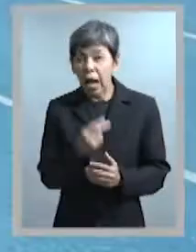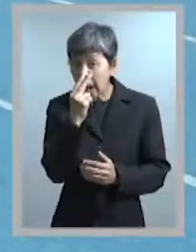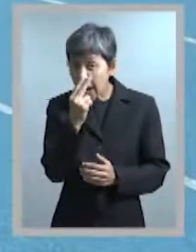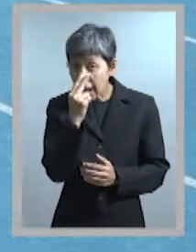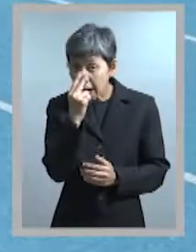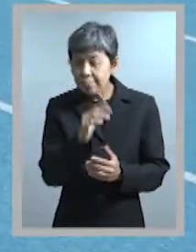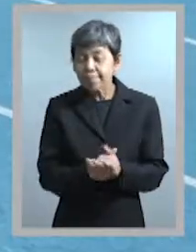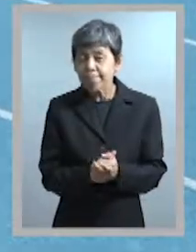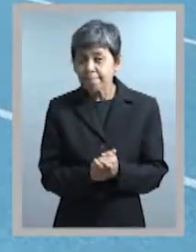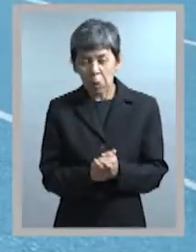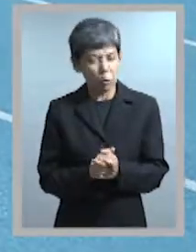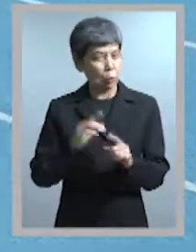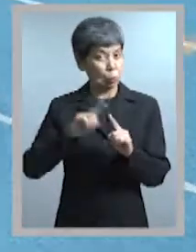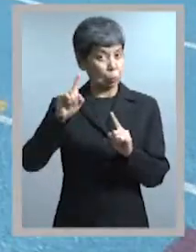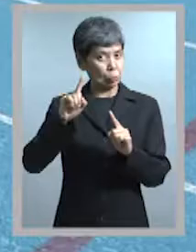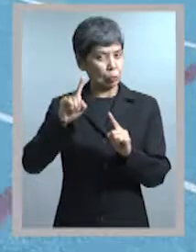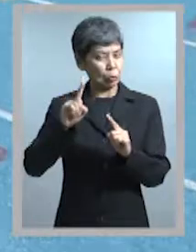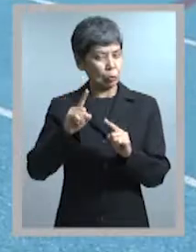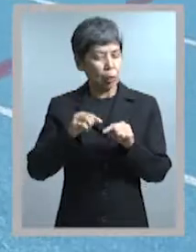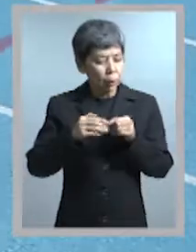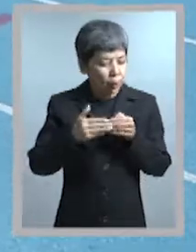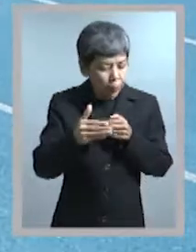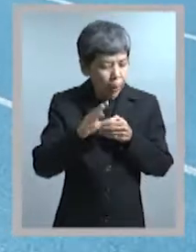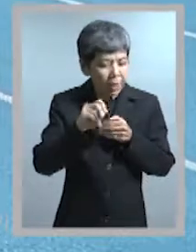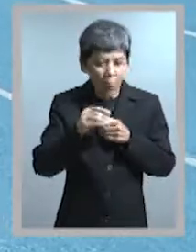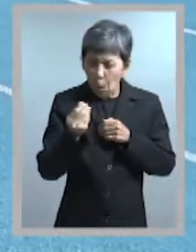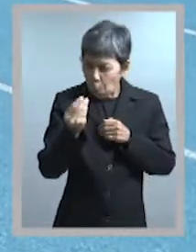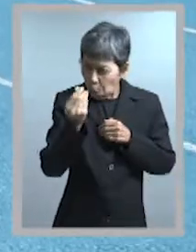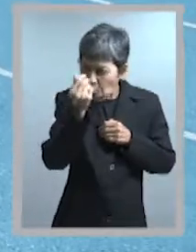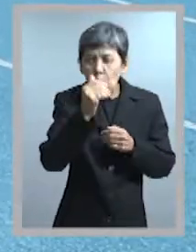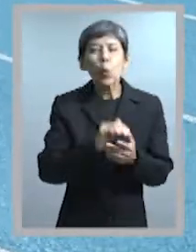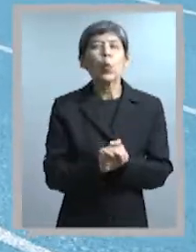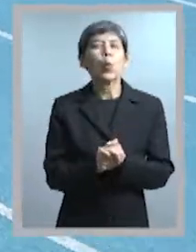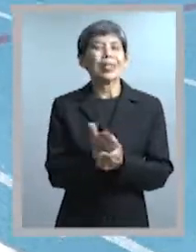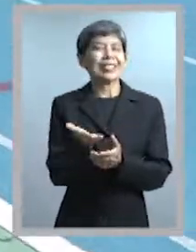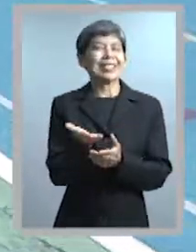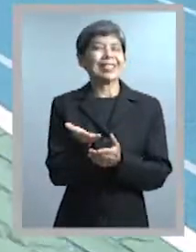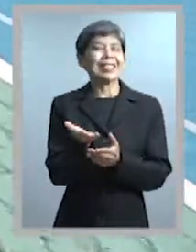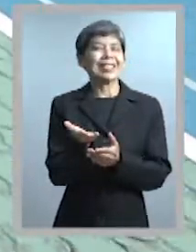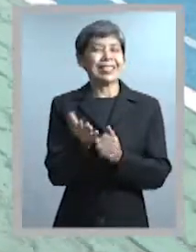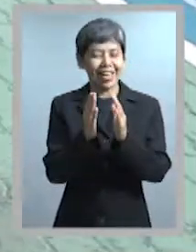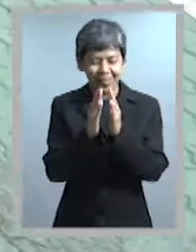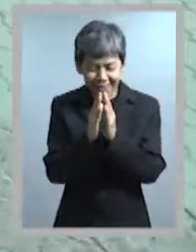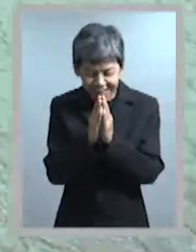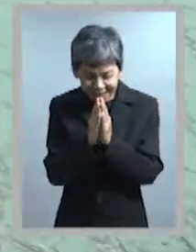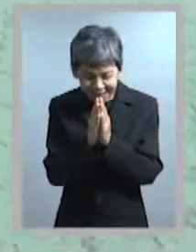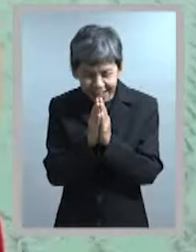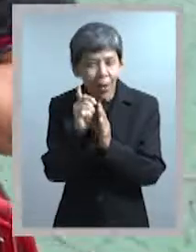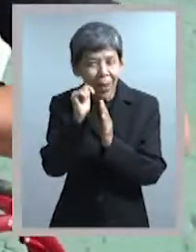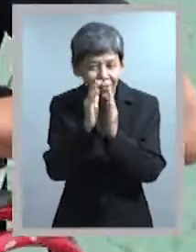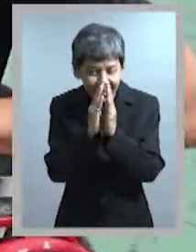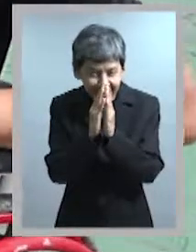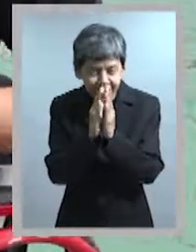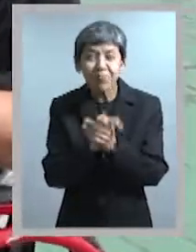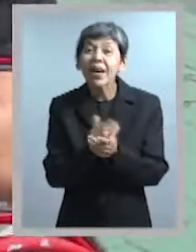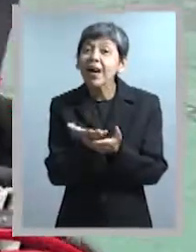โอ้เดี๋ยวเราไปดูนี่นี่ฮะน้องได้อันดับที่1ในรุ่น50เมตรฮะเร็วจริงๆนี่ครับนี่ครับนี่ครับสวัสดีครับ